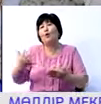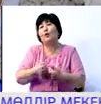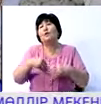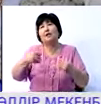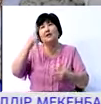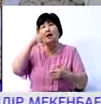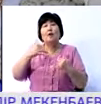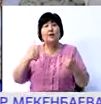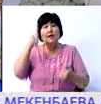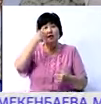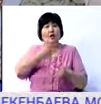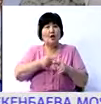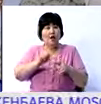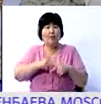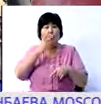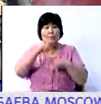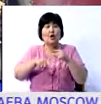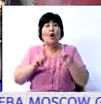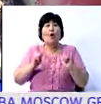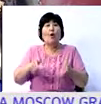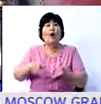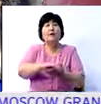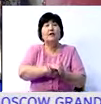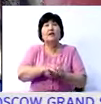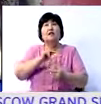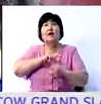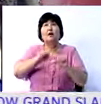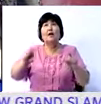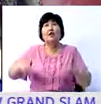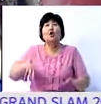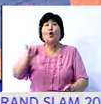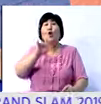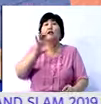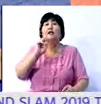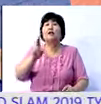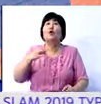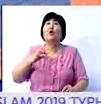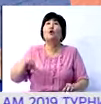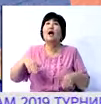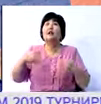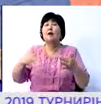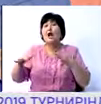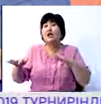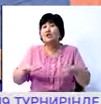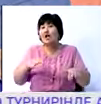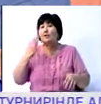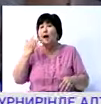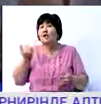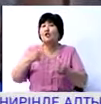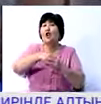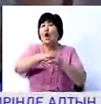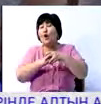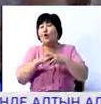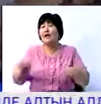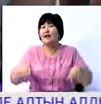бар. Биылғы жылы бұл рәсім қоғамдық келісім мекемесінің директоры Уәлихан Серікұлына табысталды. Шара барысында татарча көрәш, гір